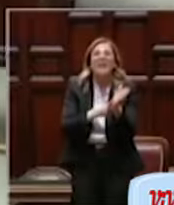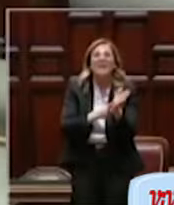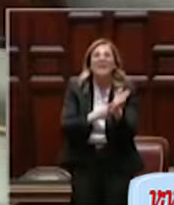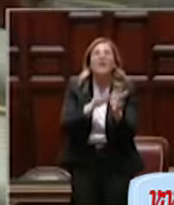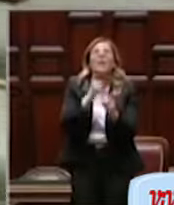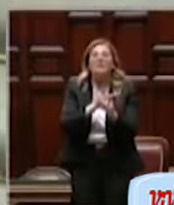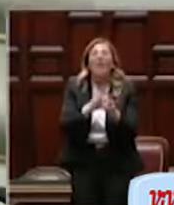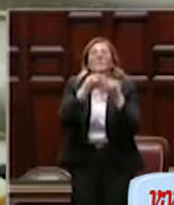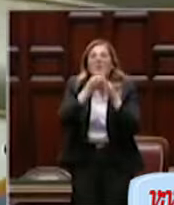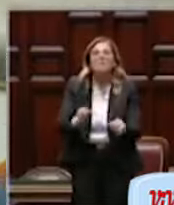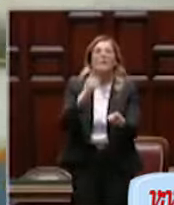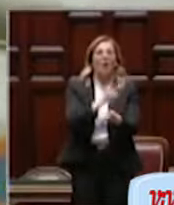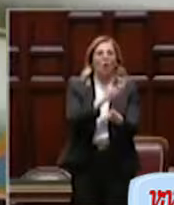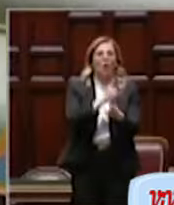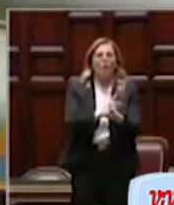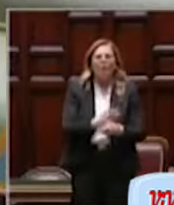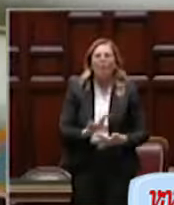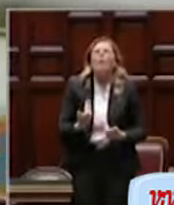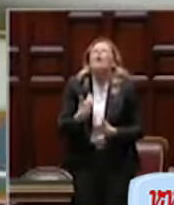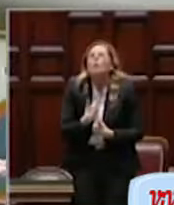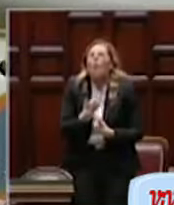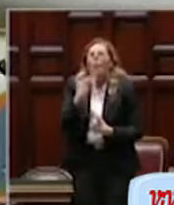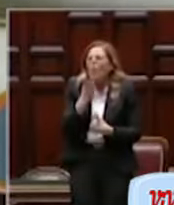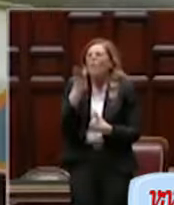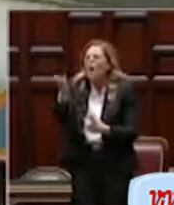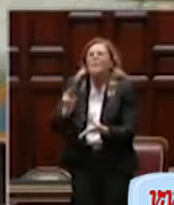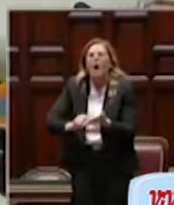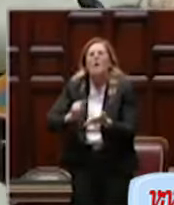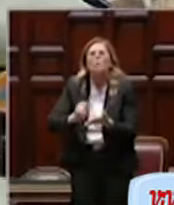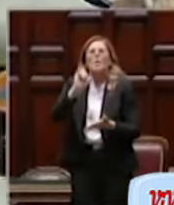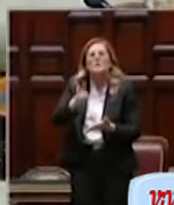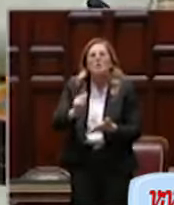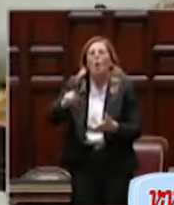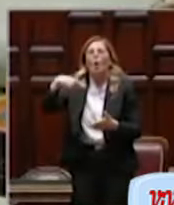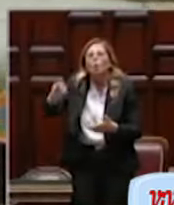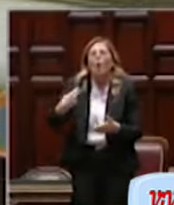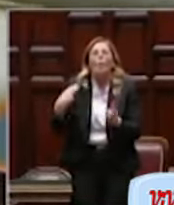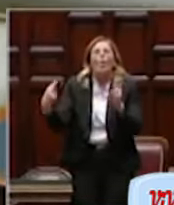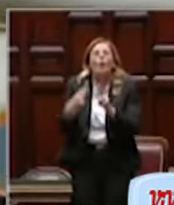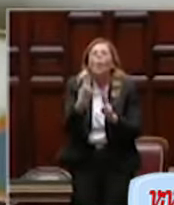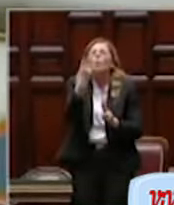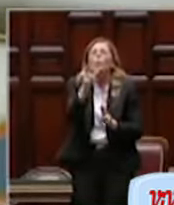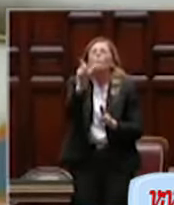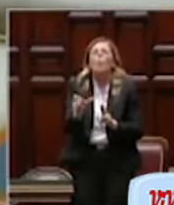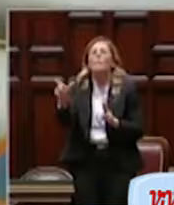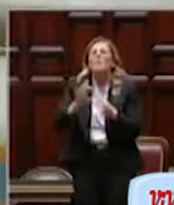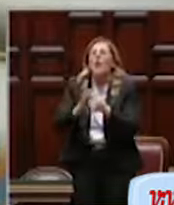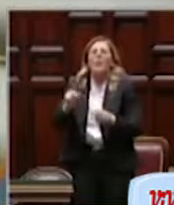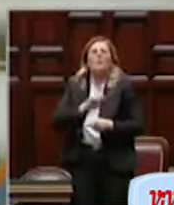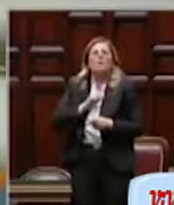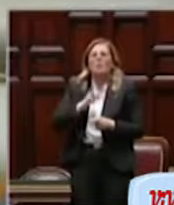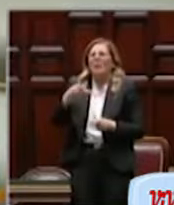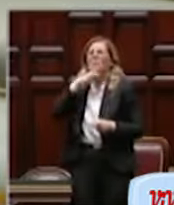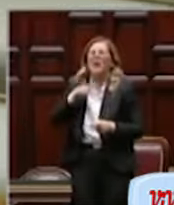Io a scuola volevo andarci, ma poi ho incontrato due amici che mi hanno detto che potevo anche